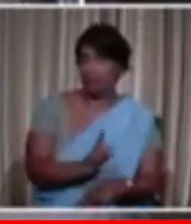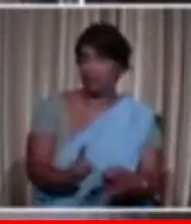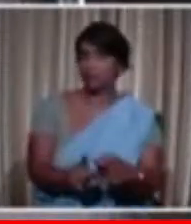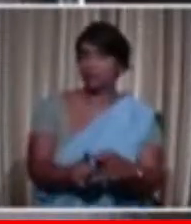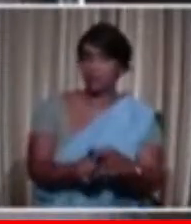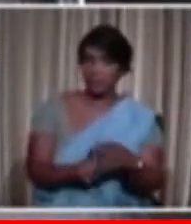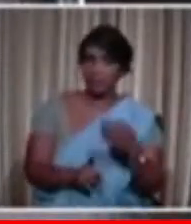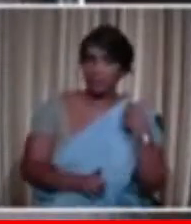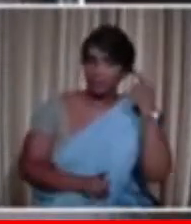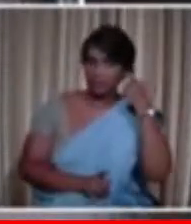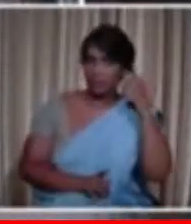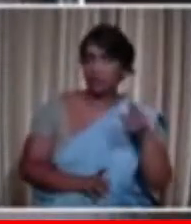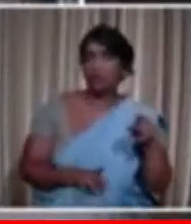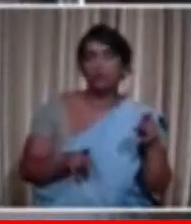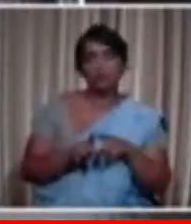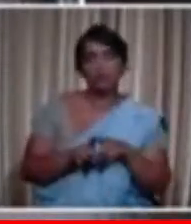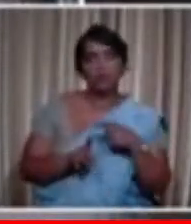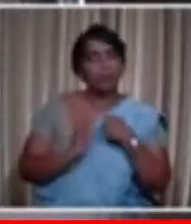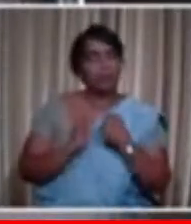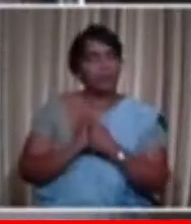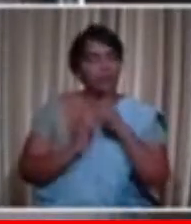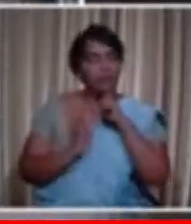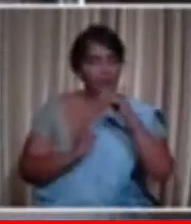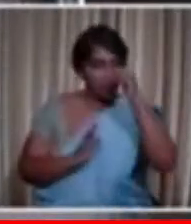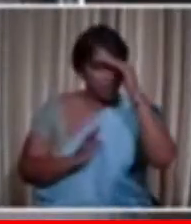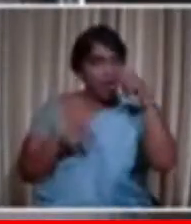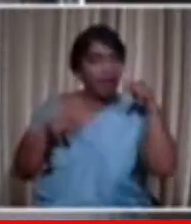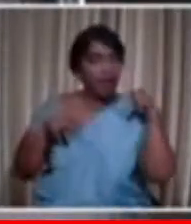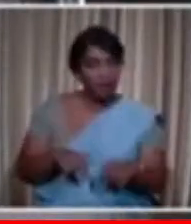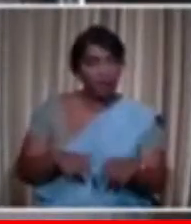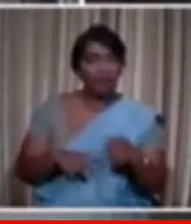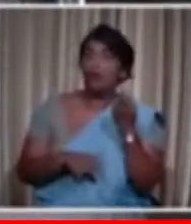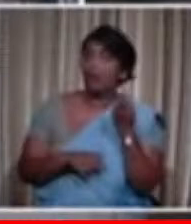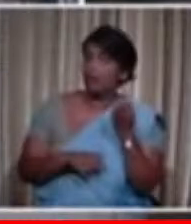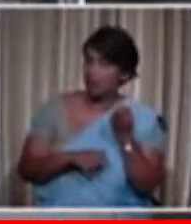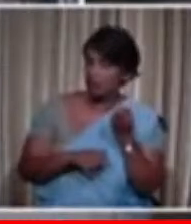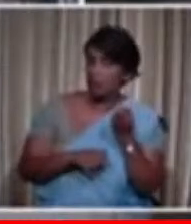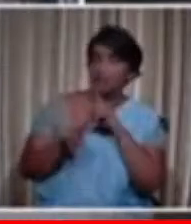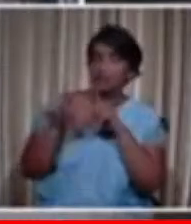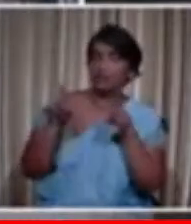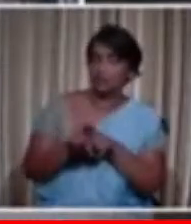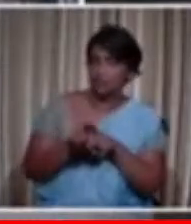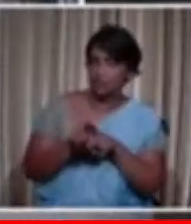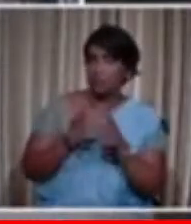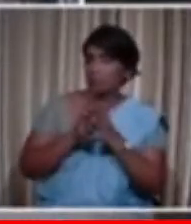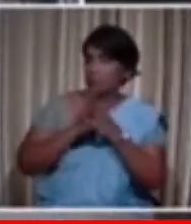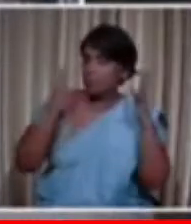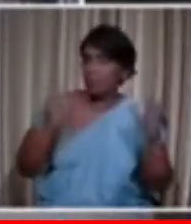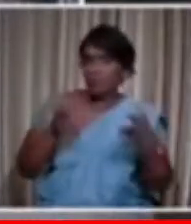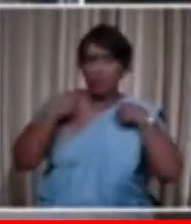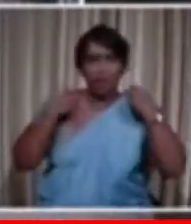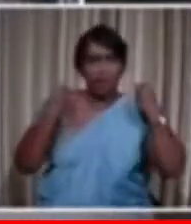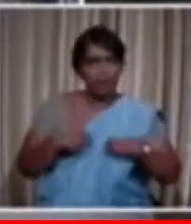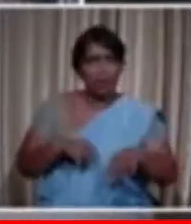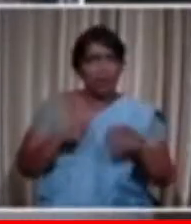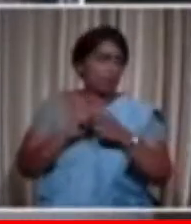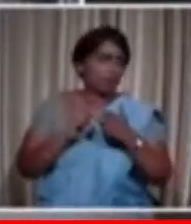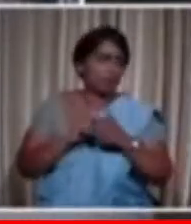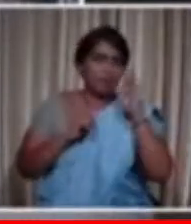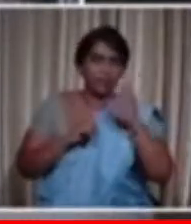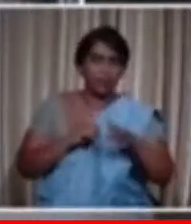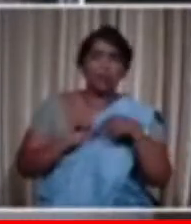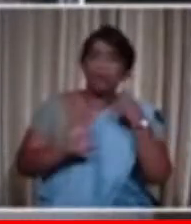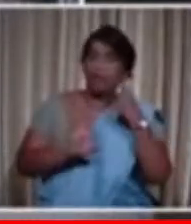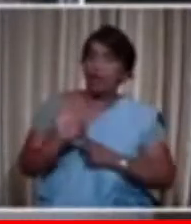ලාට අපට හිතෙනවා ඒ නිසා ගරු කතානායකතුමනි අද මේ ආර්ථිකය මේ වගේ දැවැන්ත කඩා වැටීමකට ලක් වෙලා තිබෙන්නේ